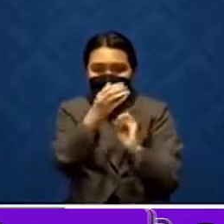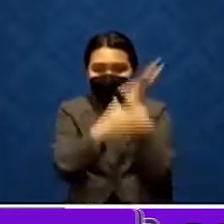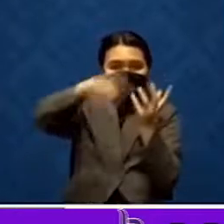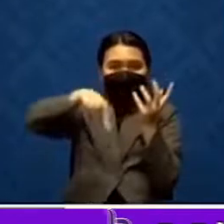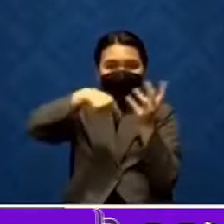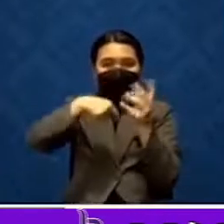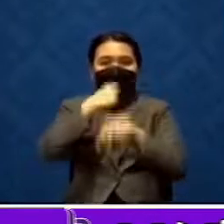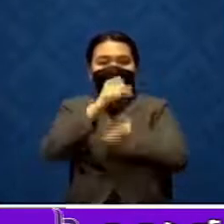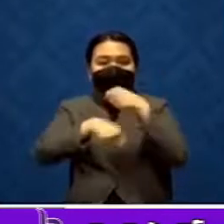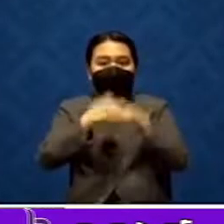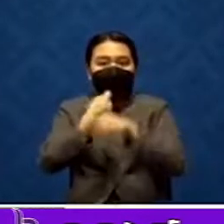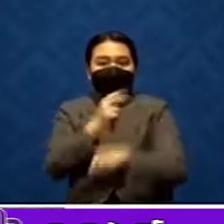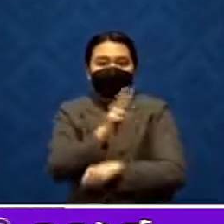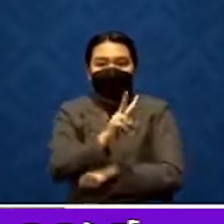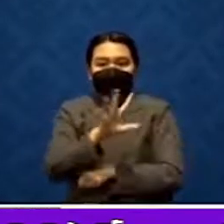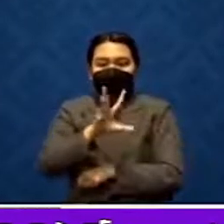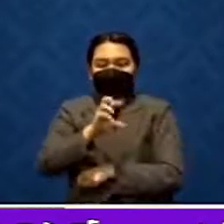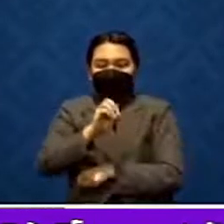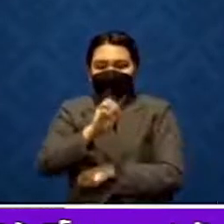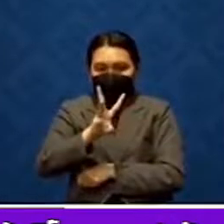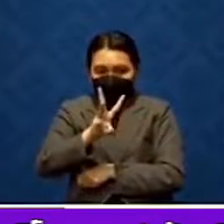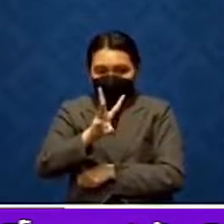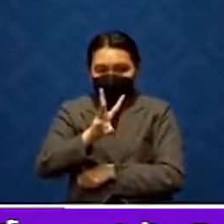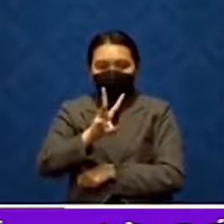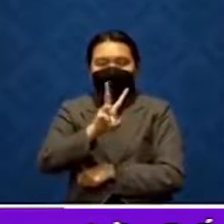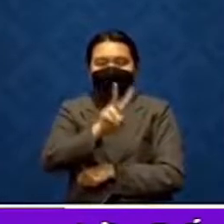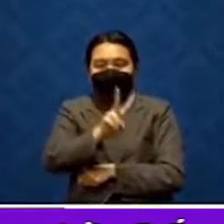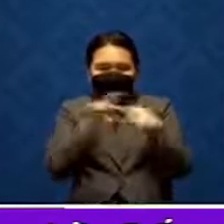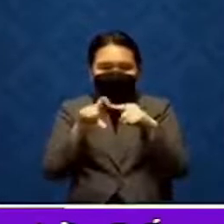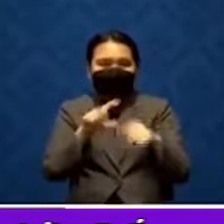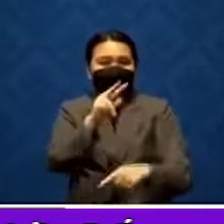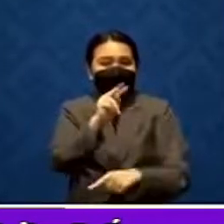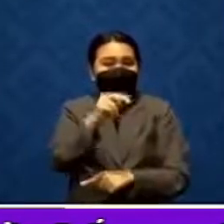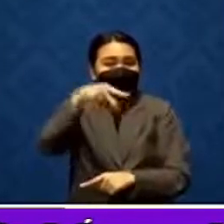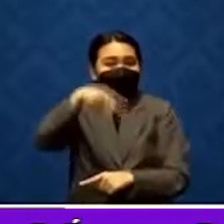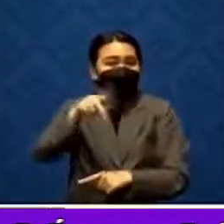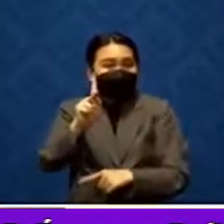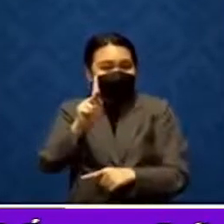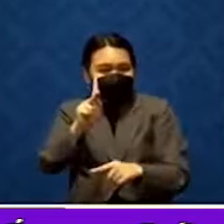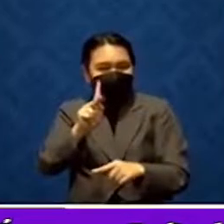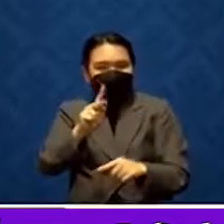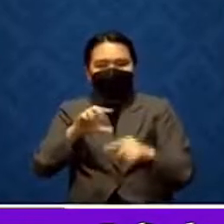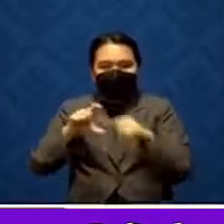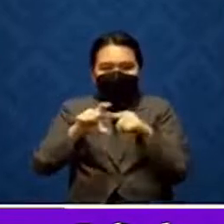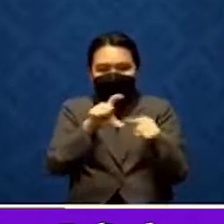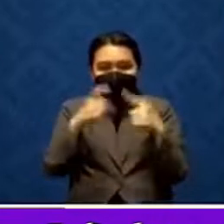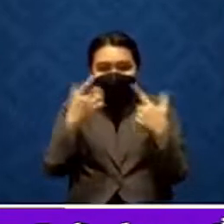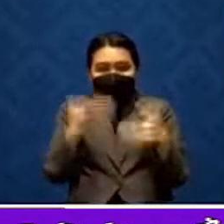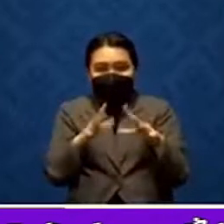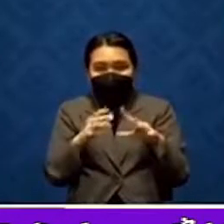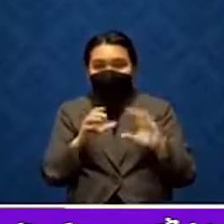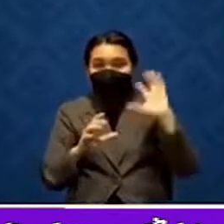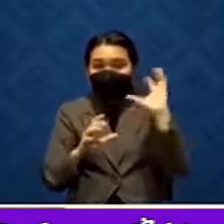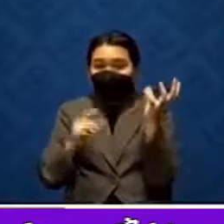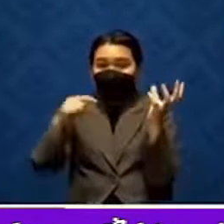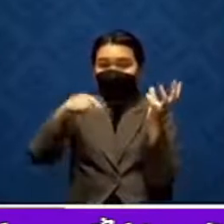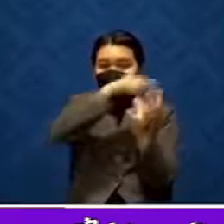ปี64ถึงปัจจุบันเดือนกรกฎาคมล่าสุดราคาปุ๋ยโลกเพิ่มขึ้น